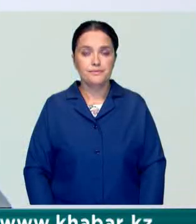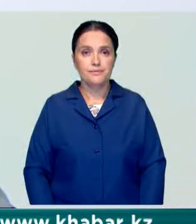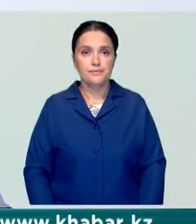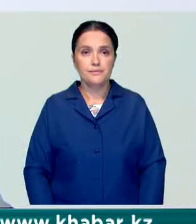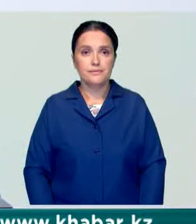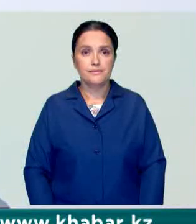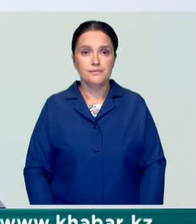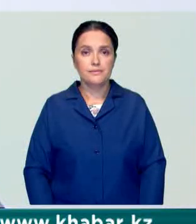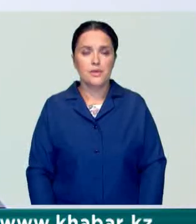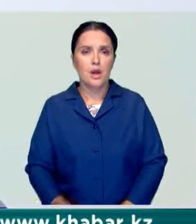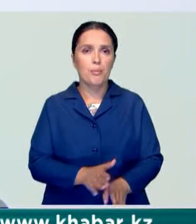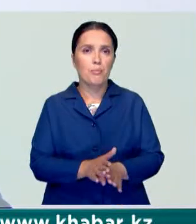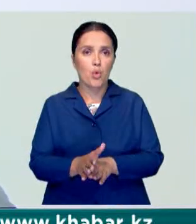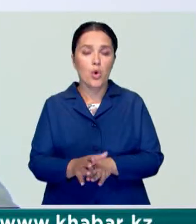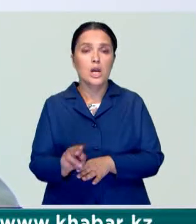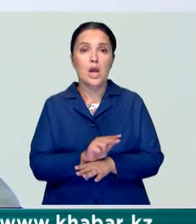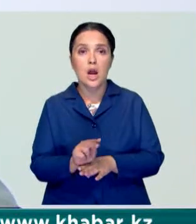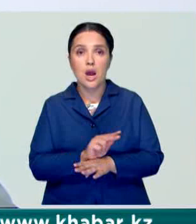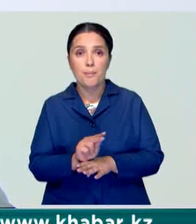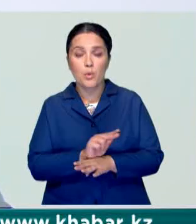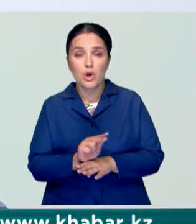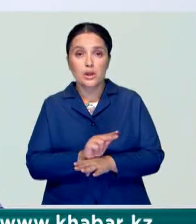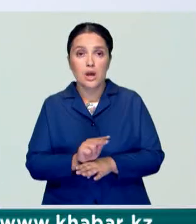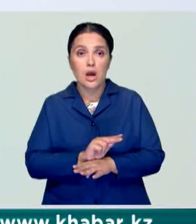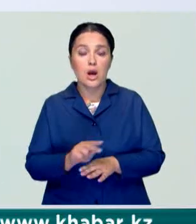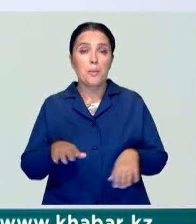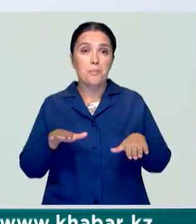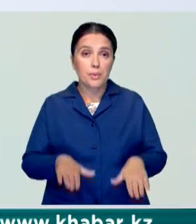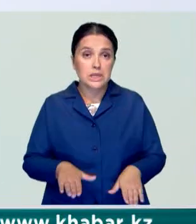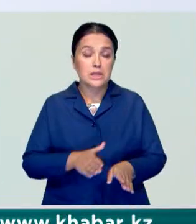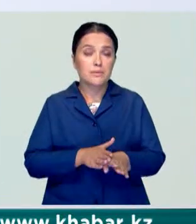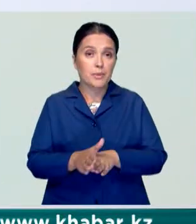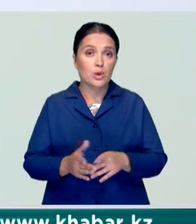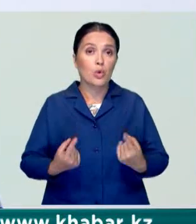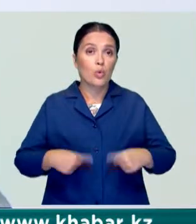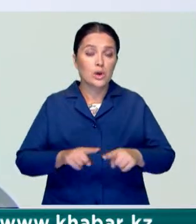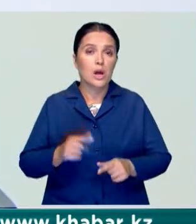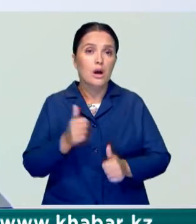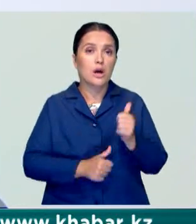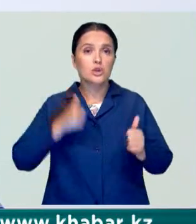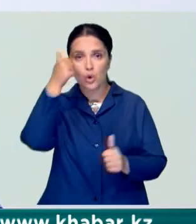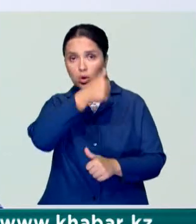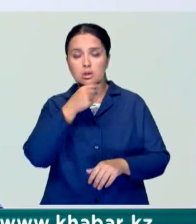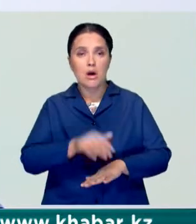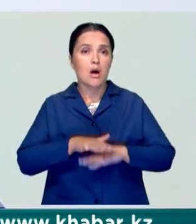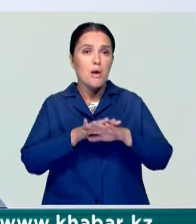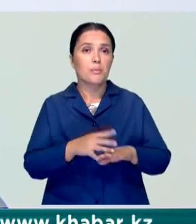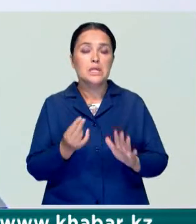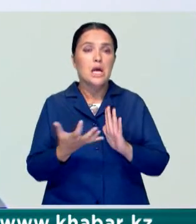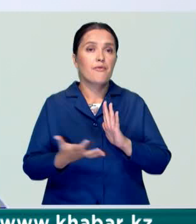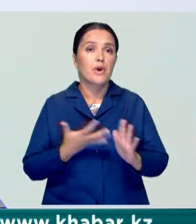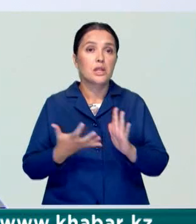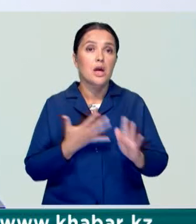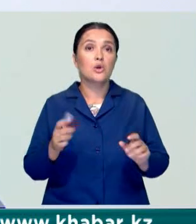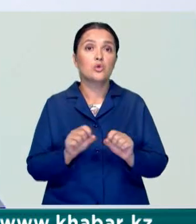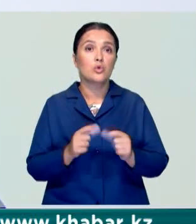Что касается капитального ремонта, то необходимо отметить, что местные исполнительные органы ежегодно недофинансируют ремонт школ,